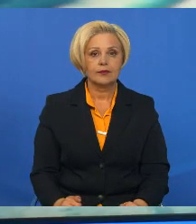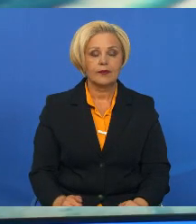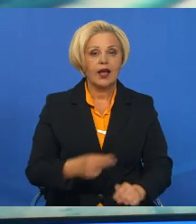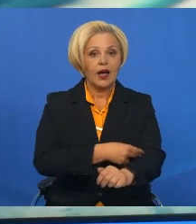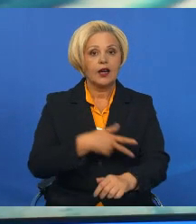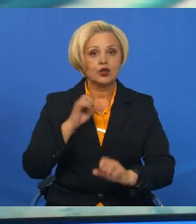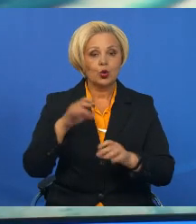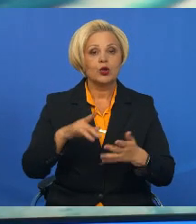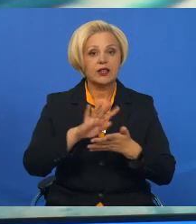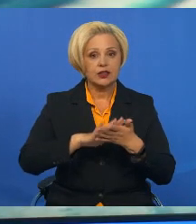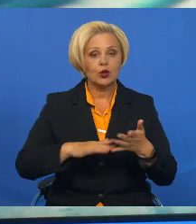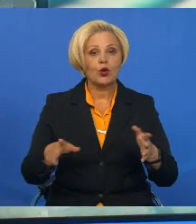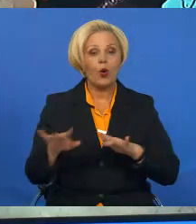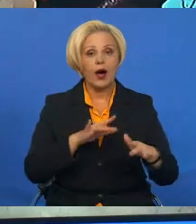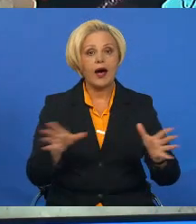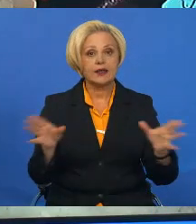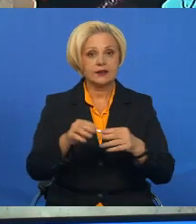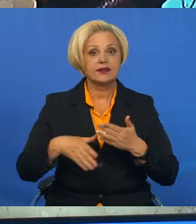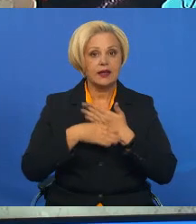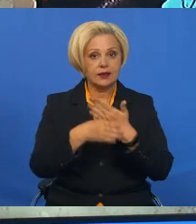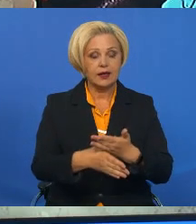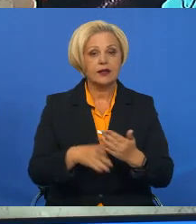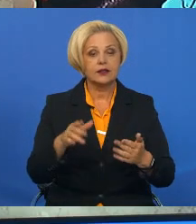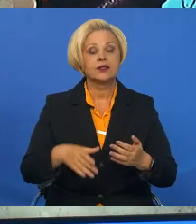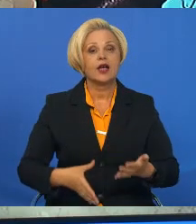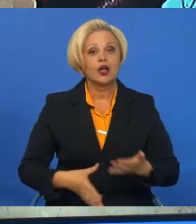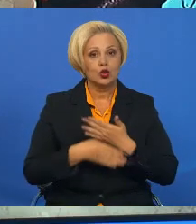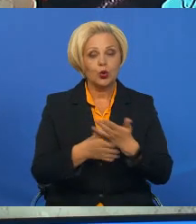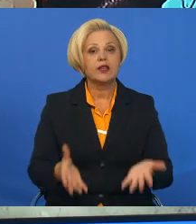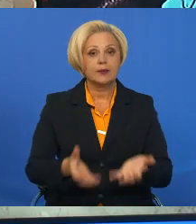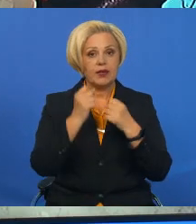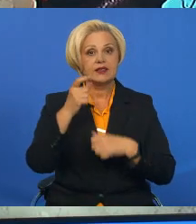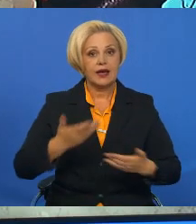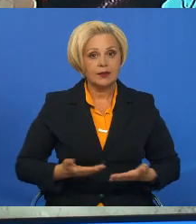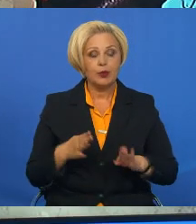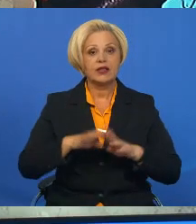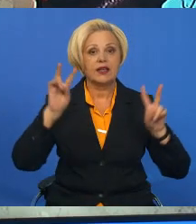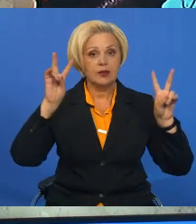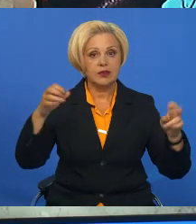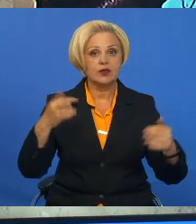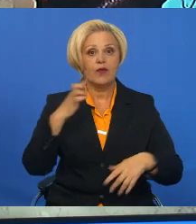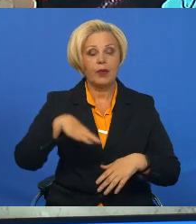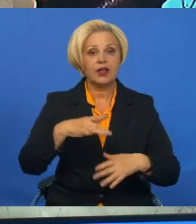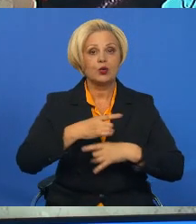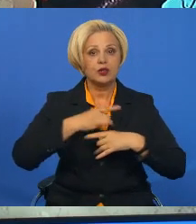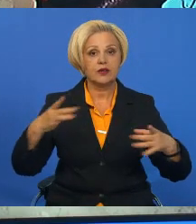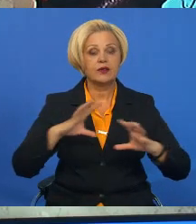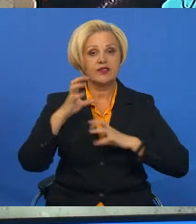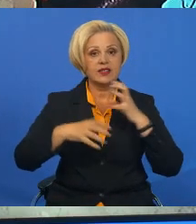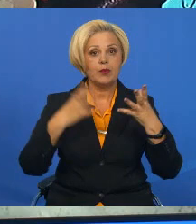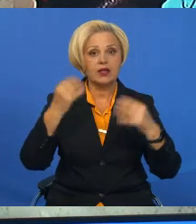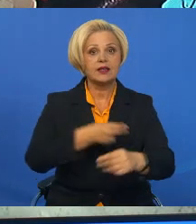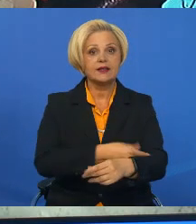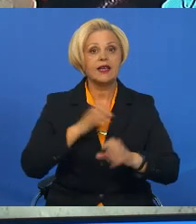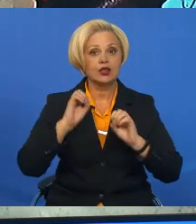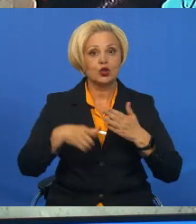Донорство крыві – акт солідарнасці. Становіцеся донорамі і выратовуйце жыцці. Па такім дэвізам сёння ў Беларусі адзначаецца сусветный дзень